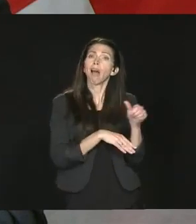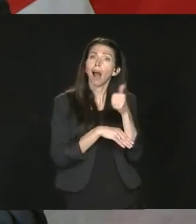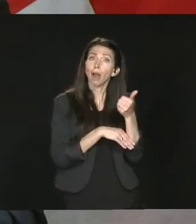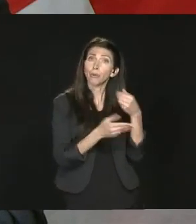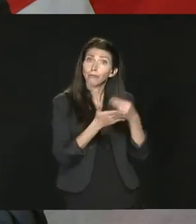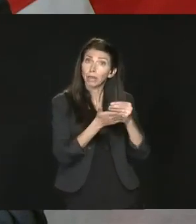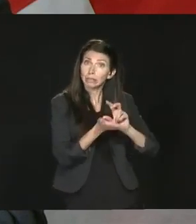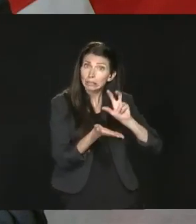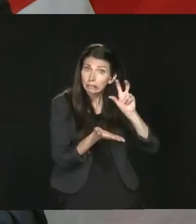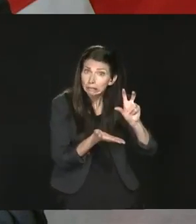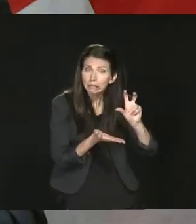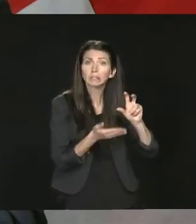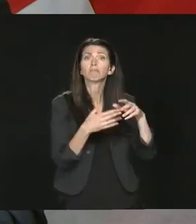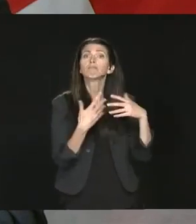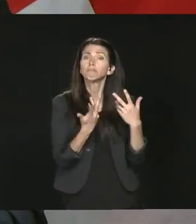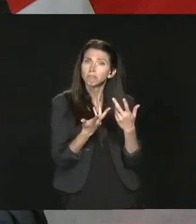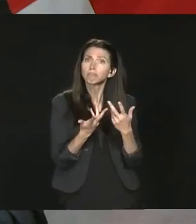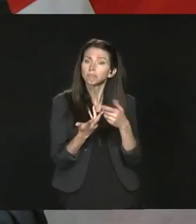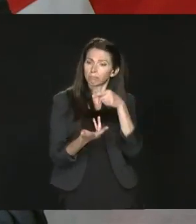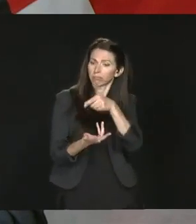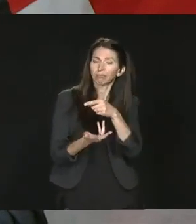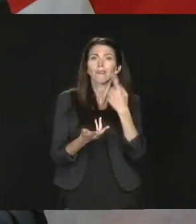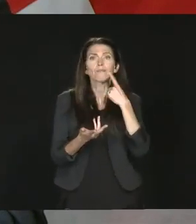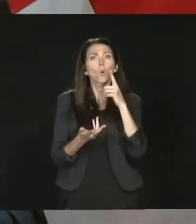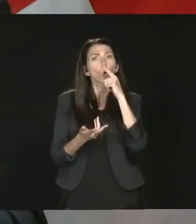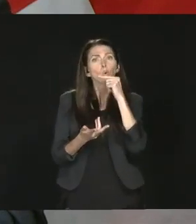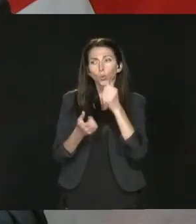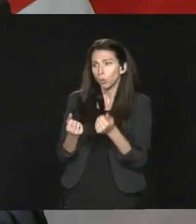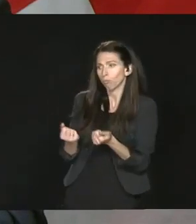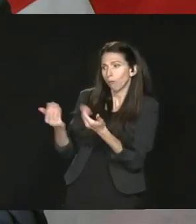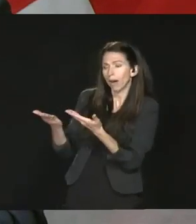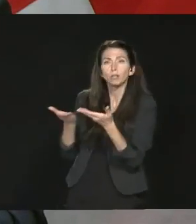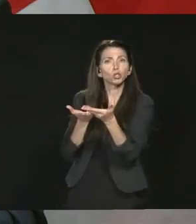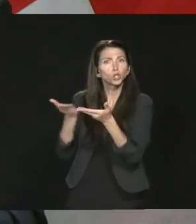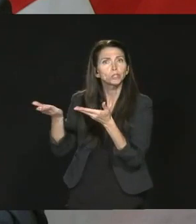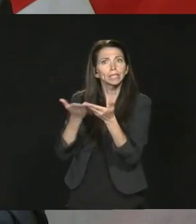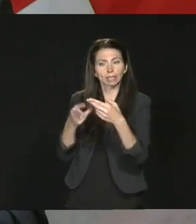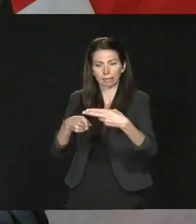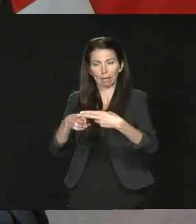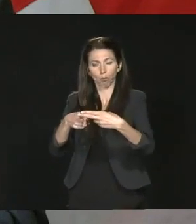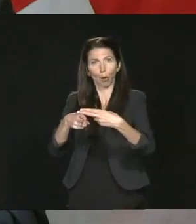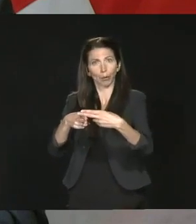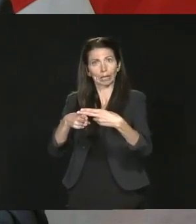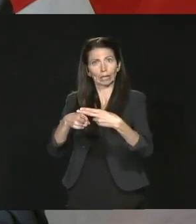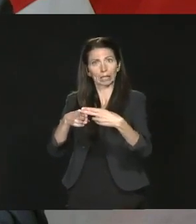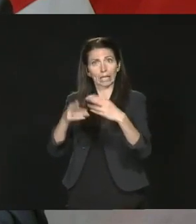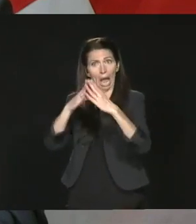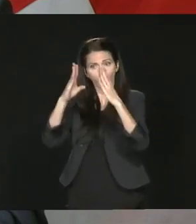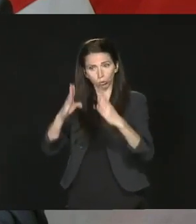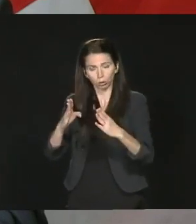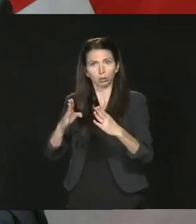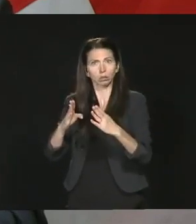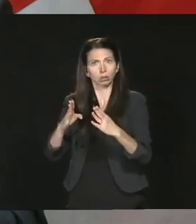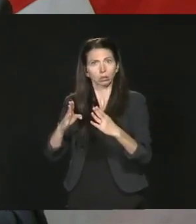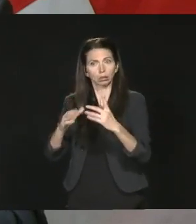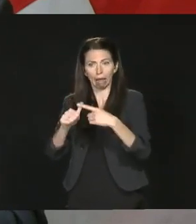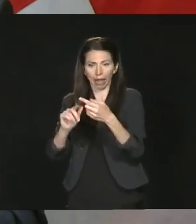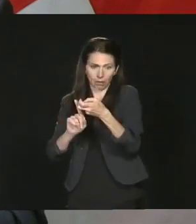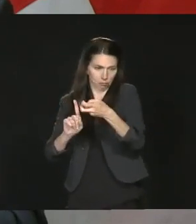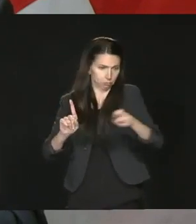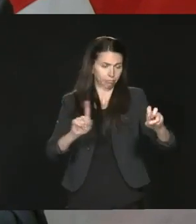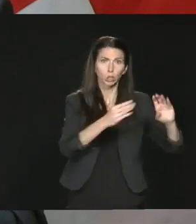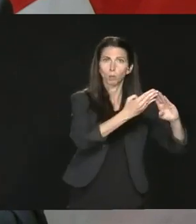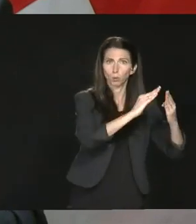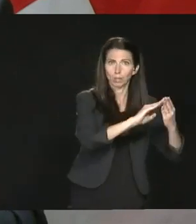vivent en contexte correctionnel, donc des investissements importants dans le contexte de la COVID-19. Deuxièmement, comme on a